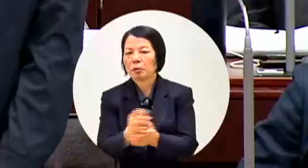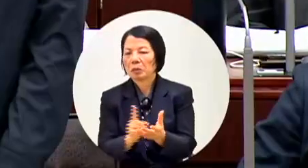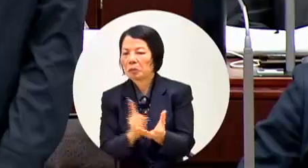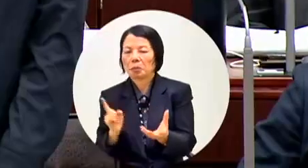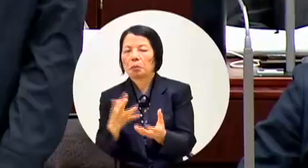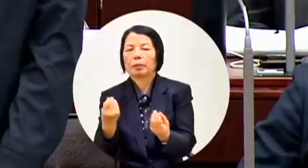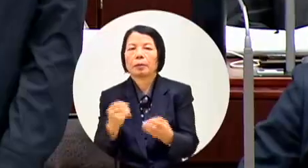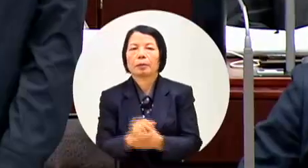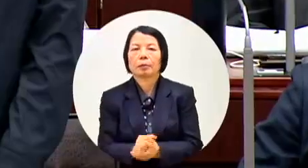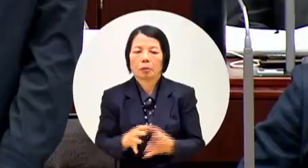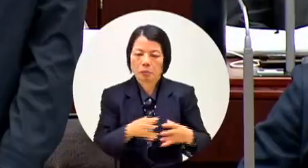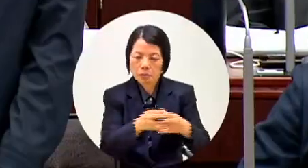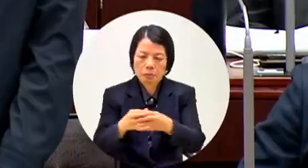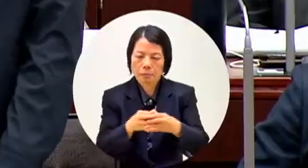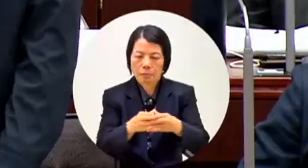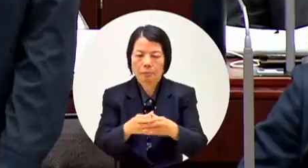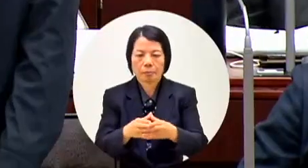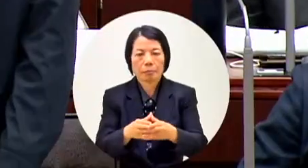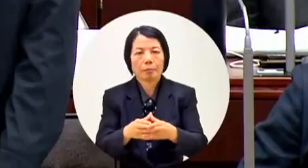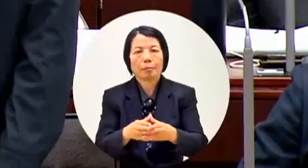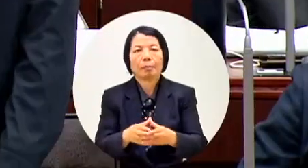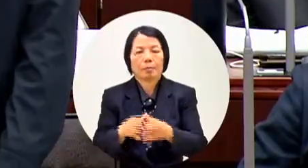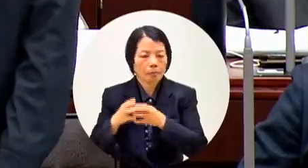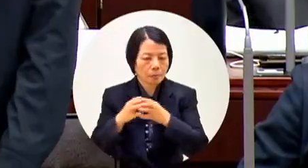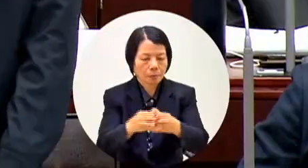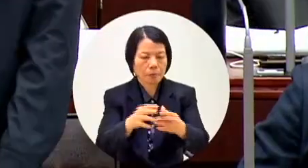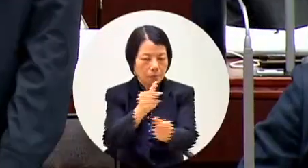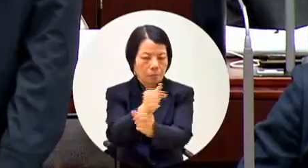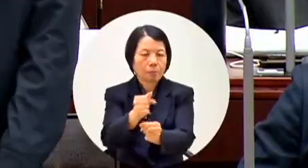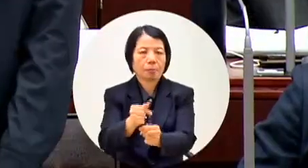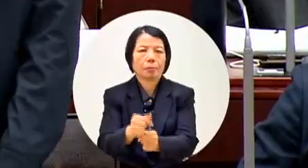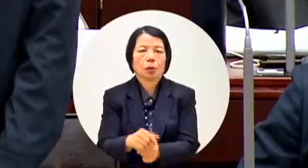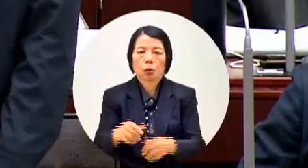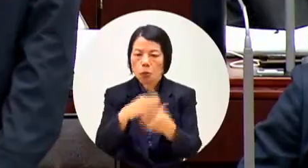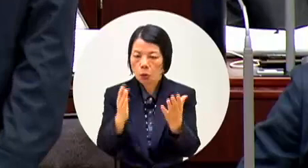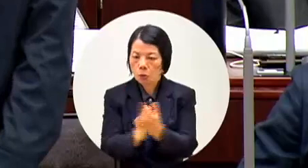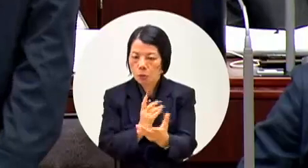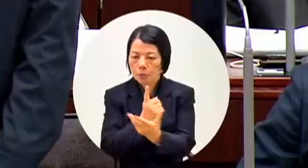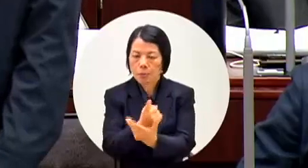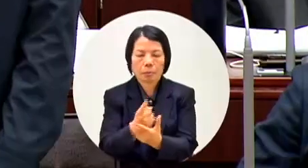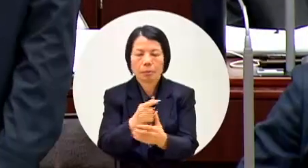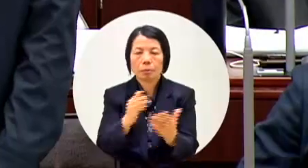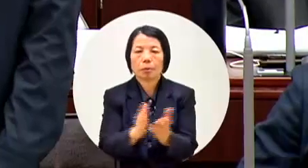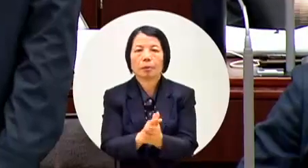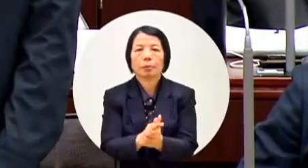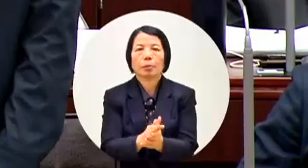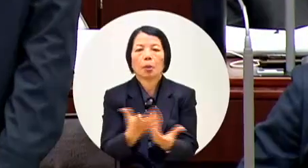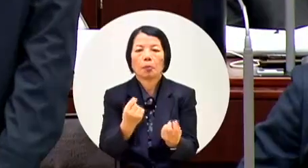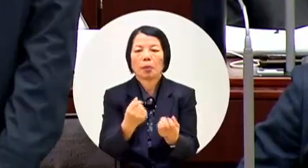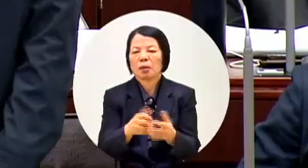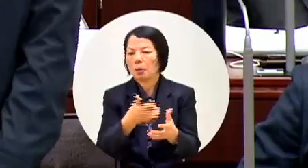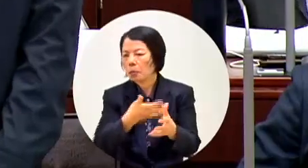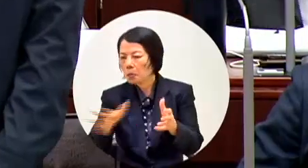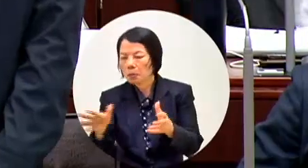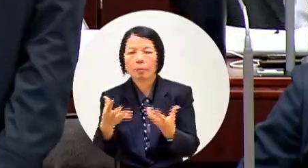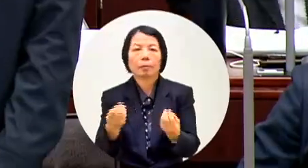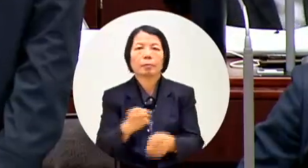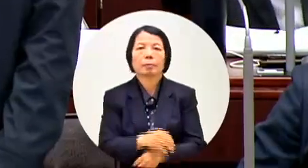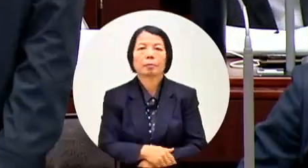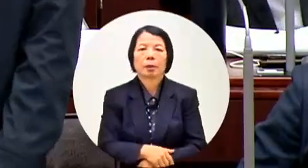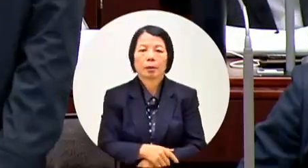团出，所有参加的议员都可以作证，也完全没有密室协商。另